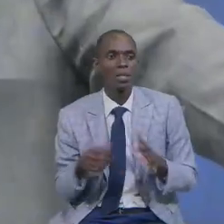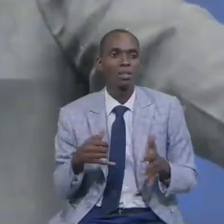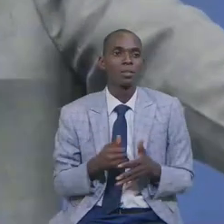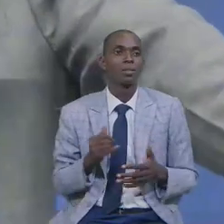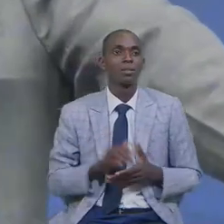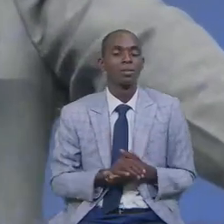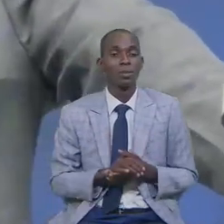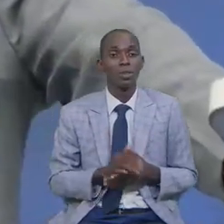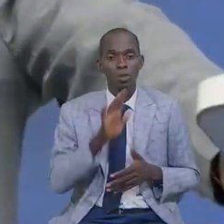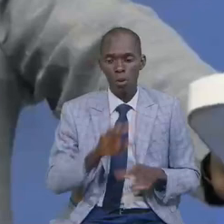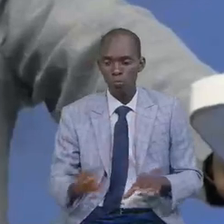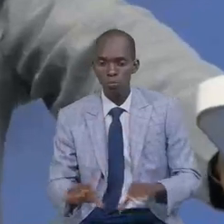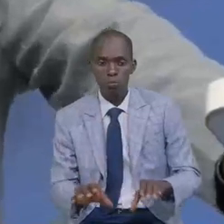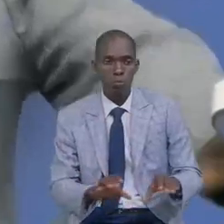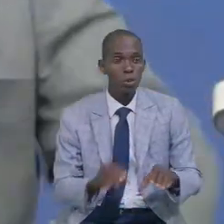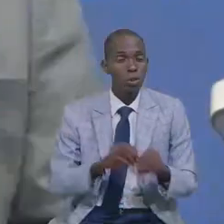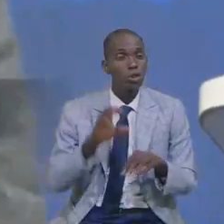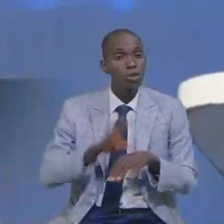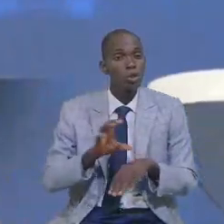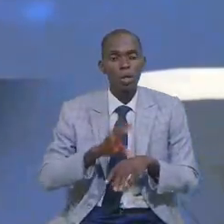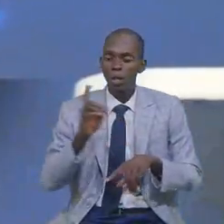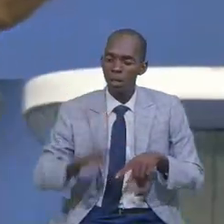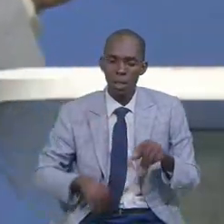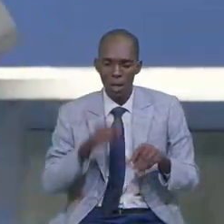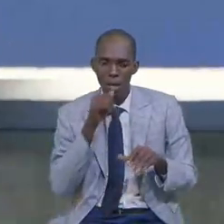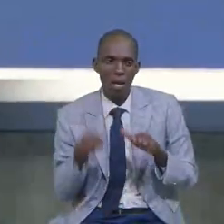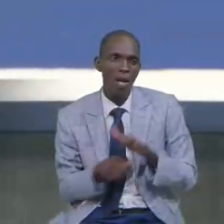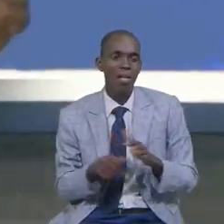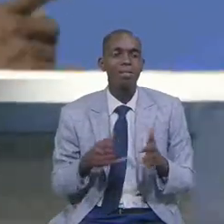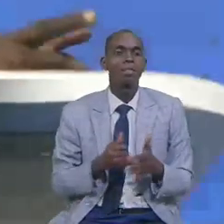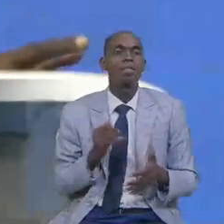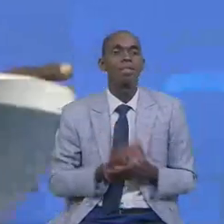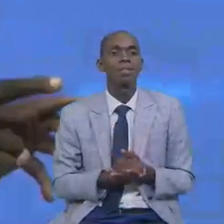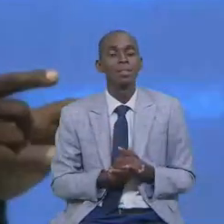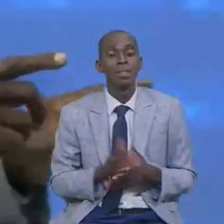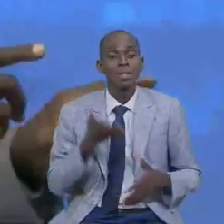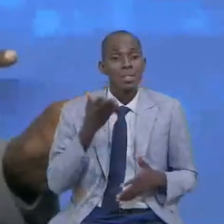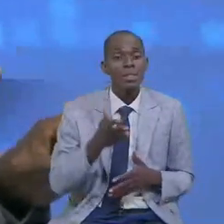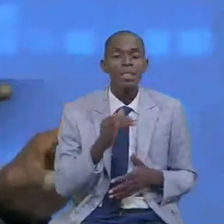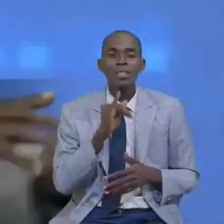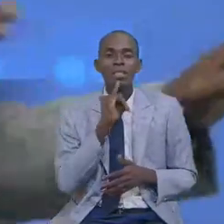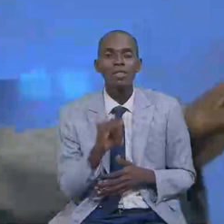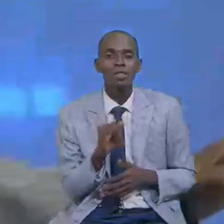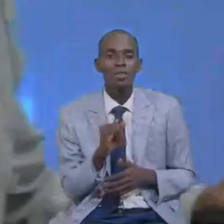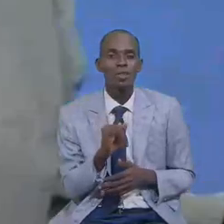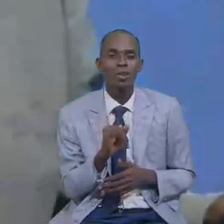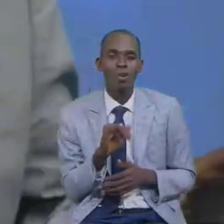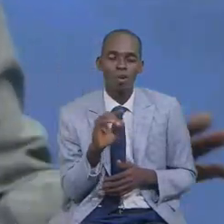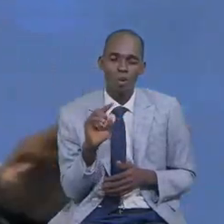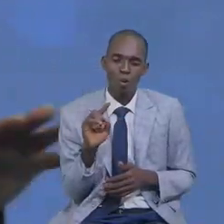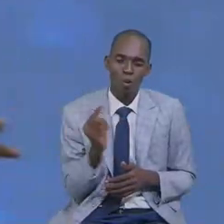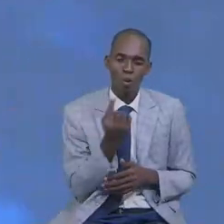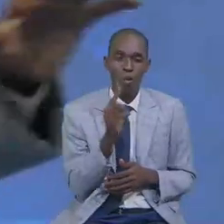activités dans l'église ne peuvent pas cacher cela. Il y a seulement une seule